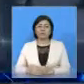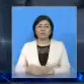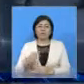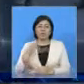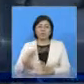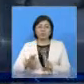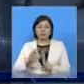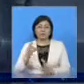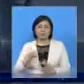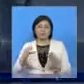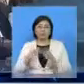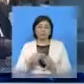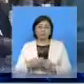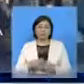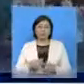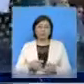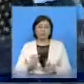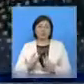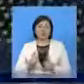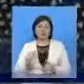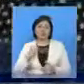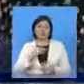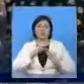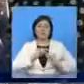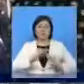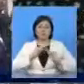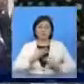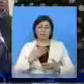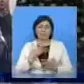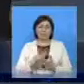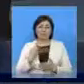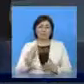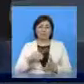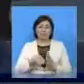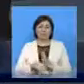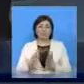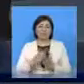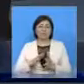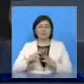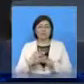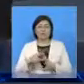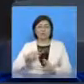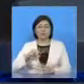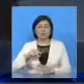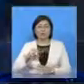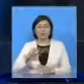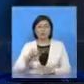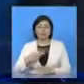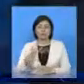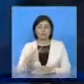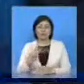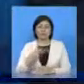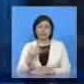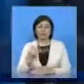4 избирательных участка уже приступили к своей работе. Отметим, 2 из них расположены в селе Токмансай, 2 других в